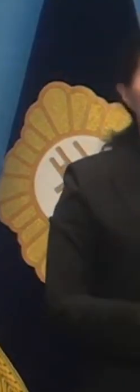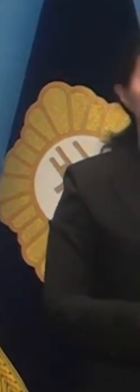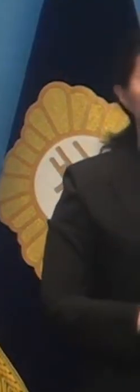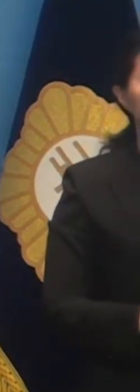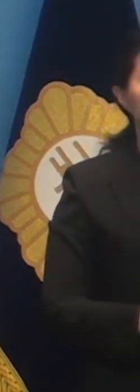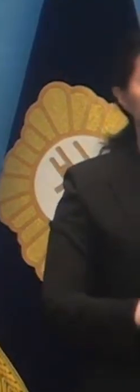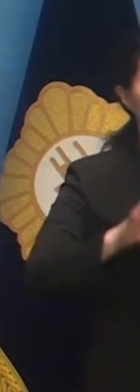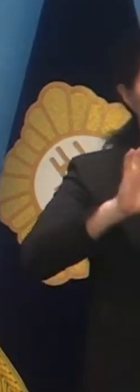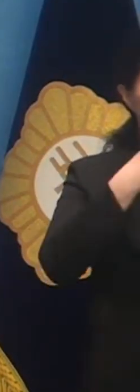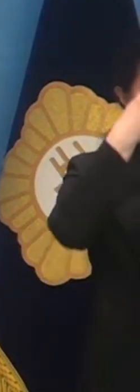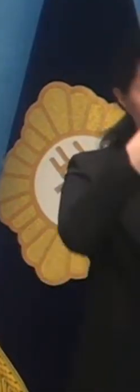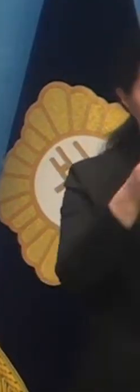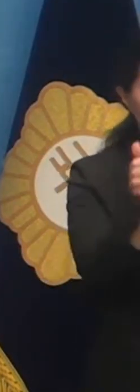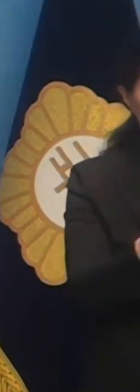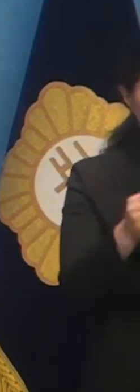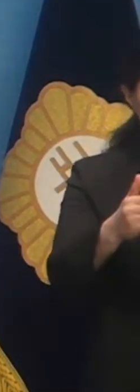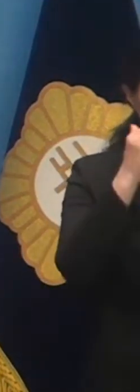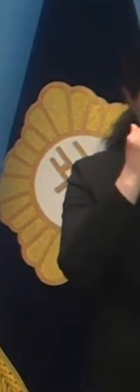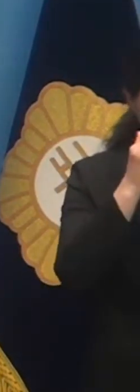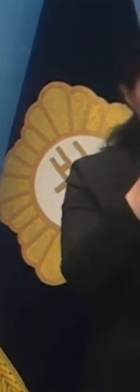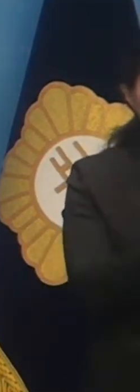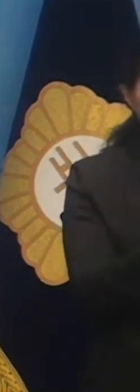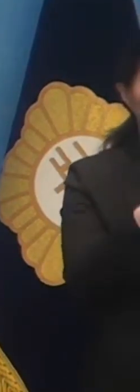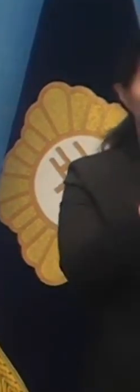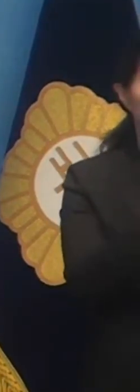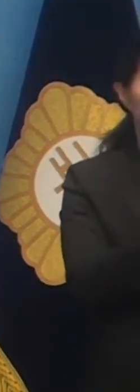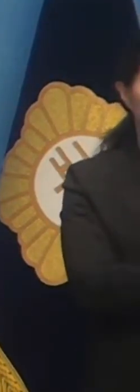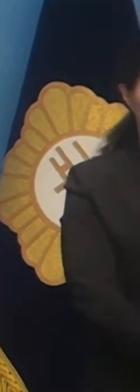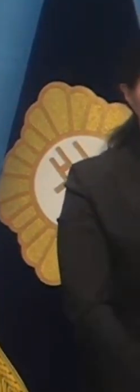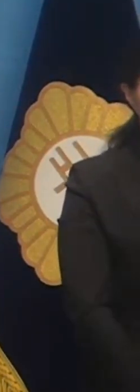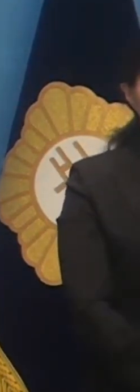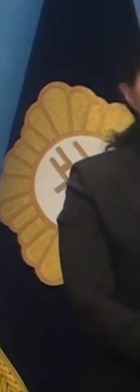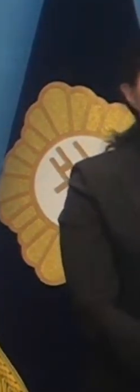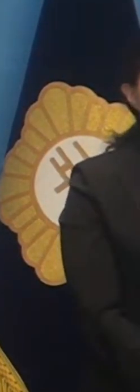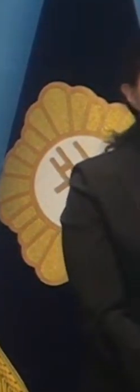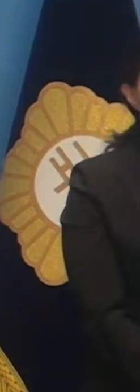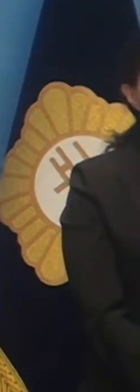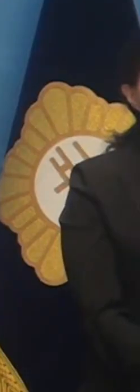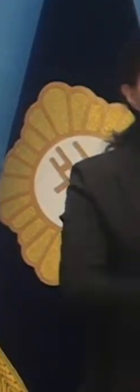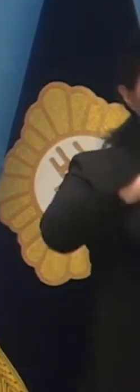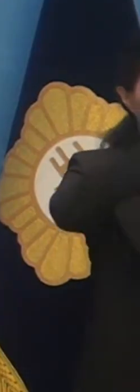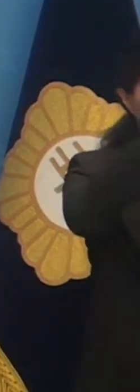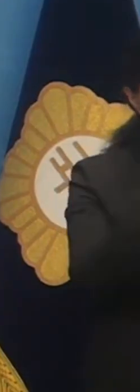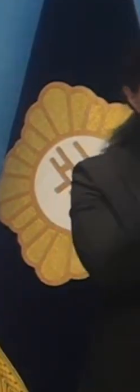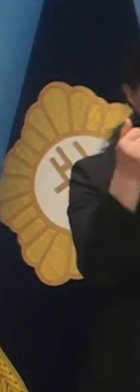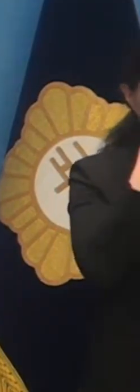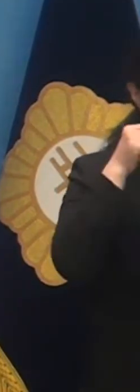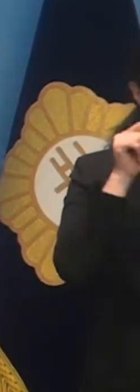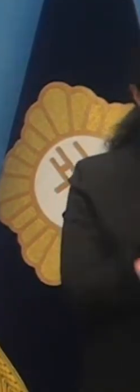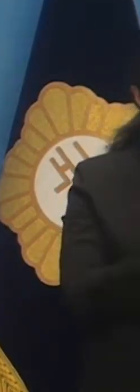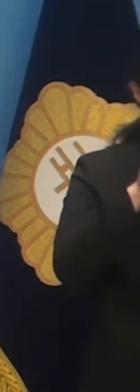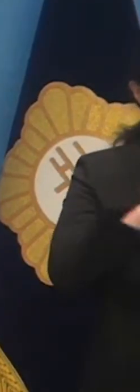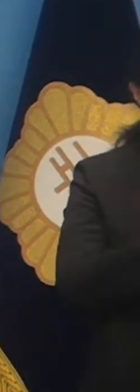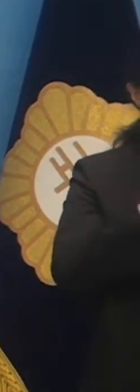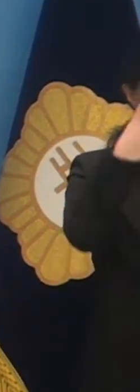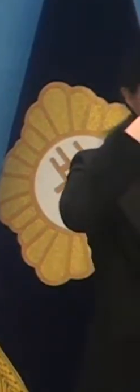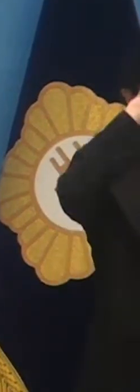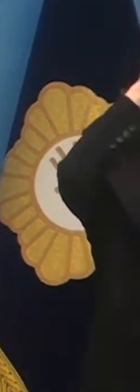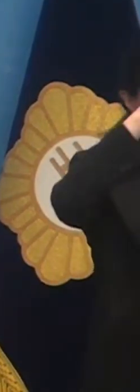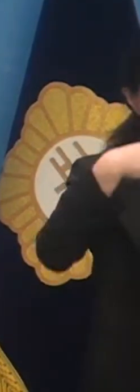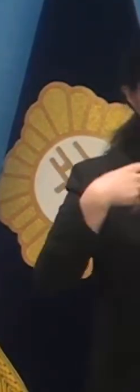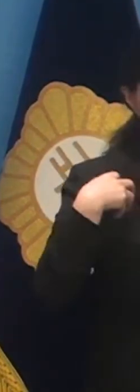발의하는 국가수사위원회 신설 법안 등 4개입니다. 우선 국민의 명령을 받들어서